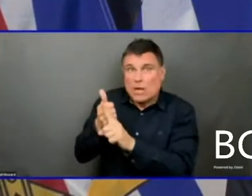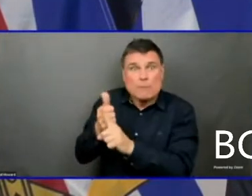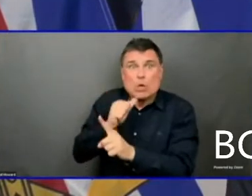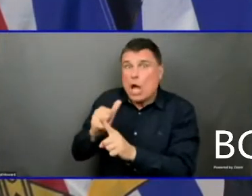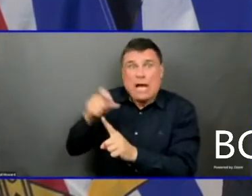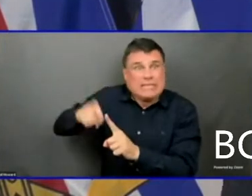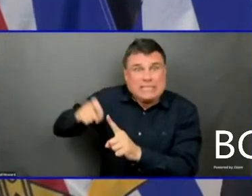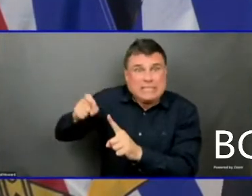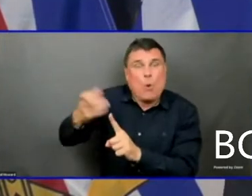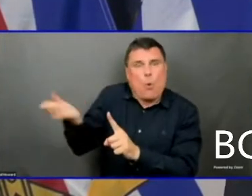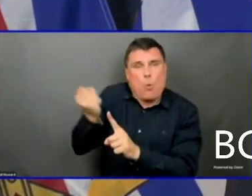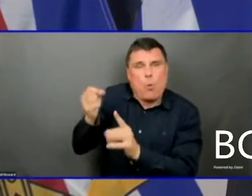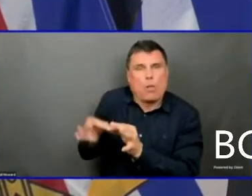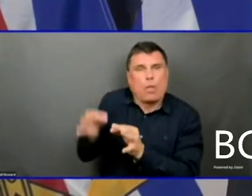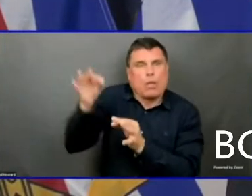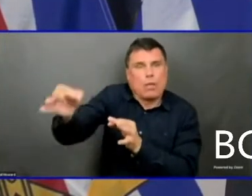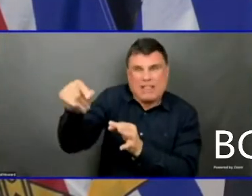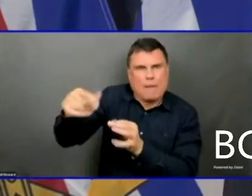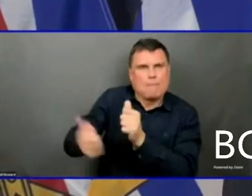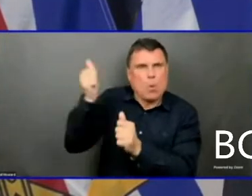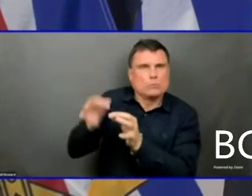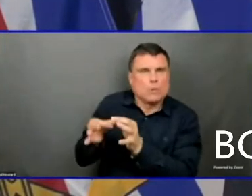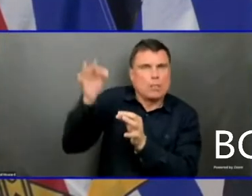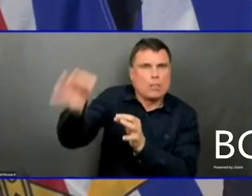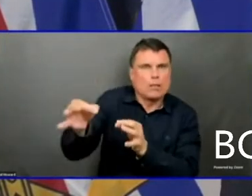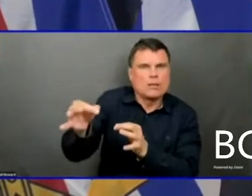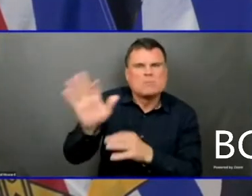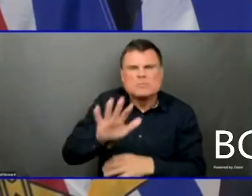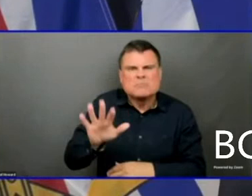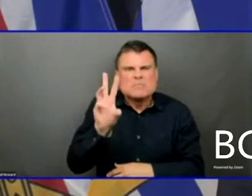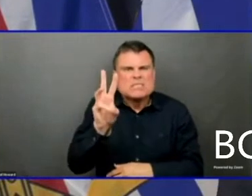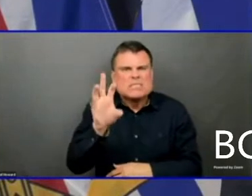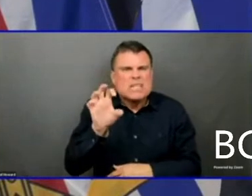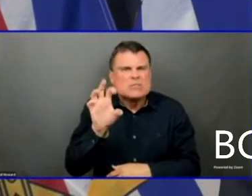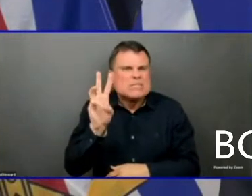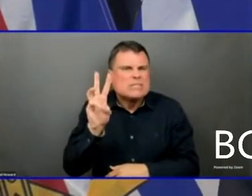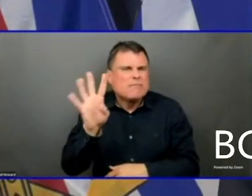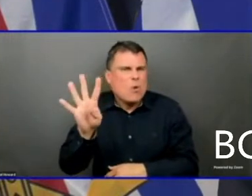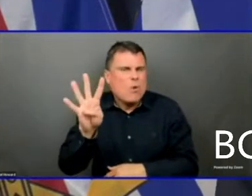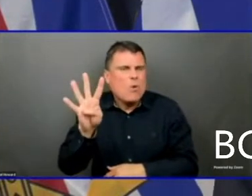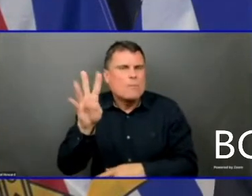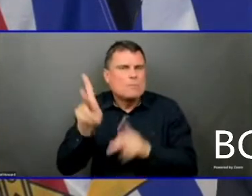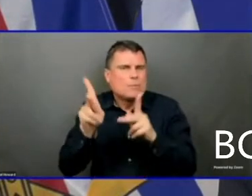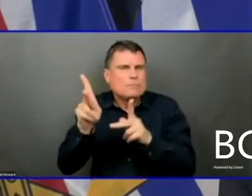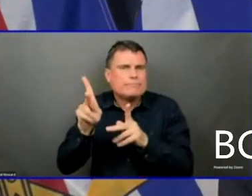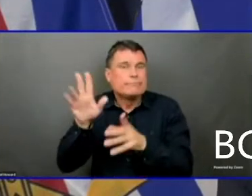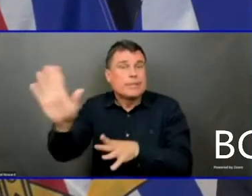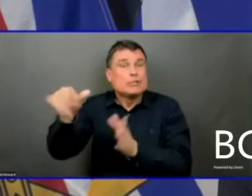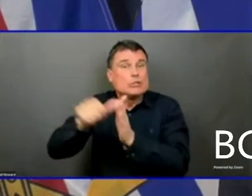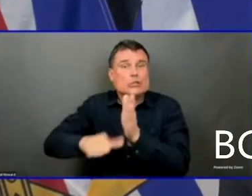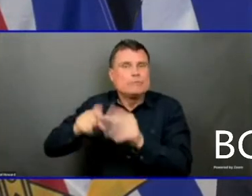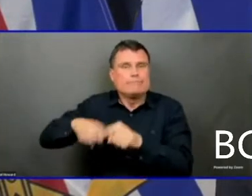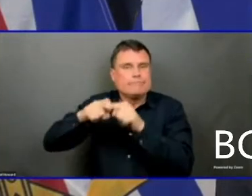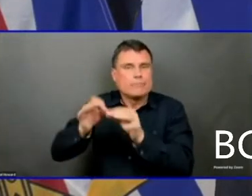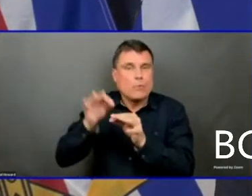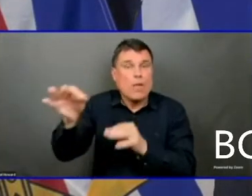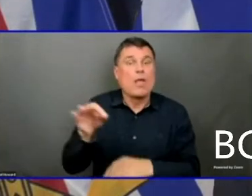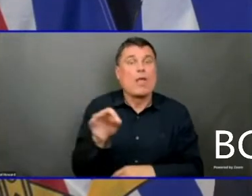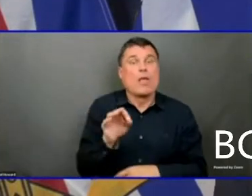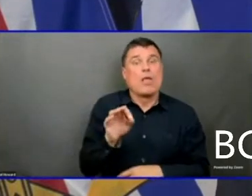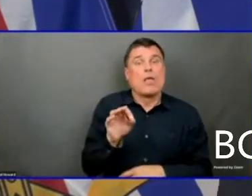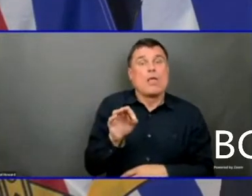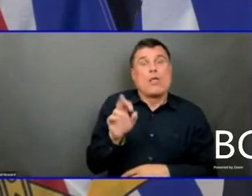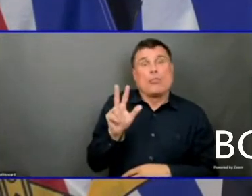天以内你还是有呼吸急促胸痛持续的头疼等等，那赶紧联